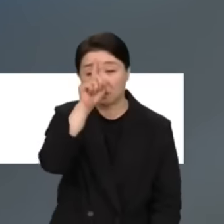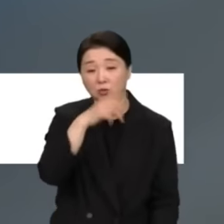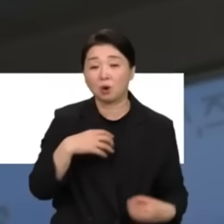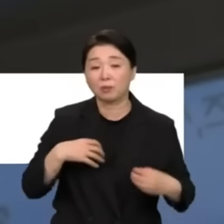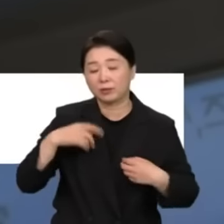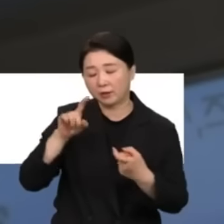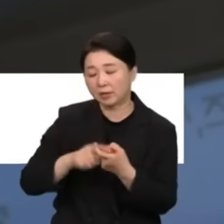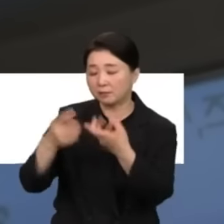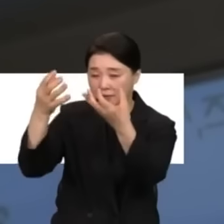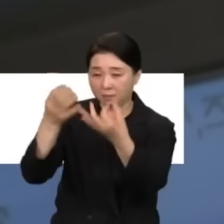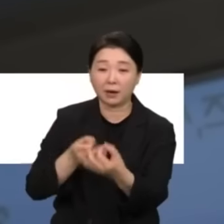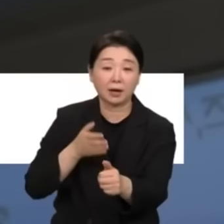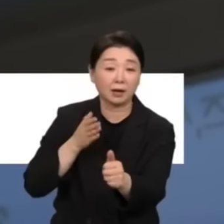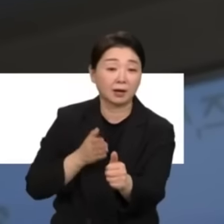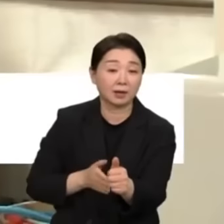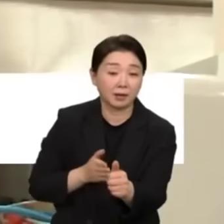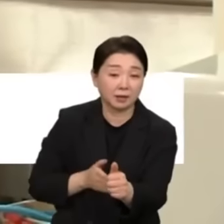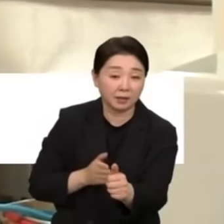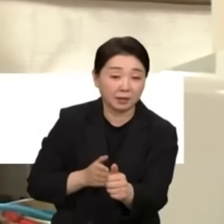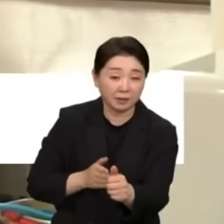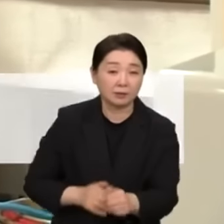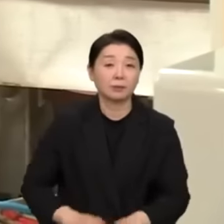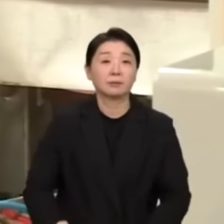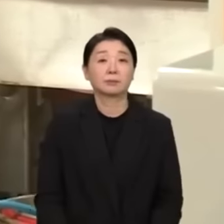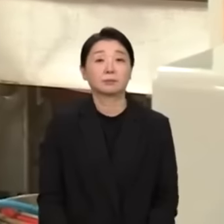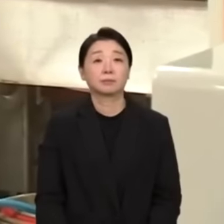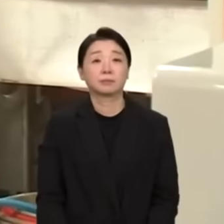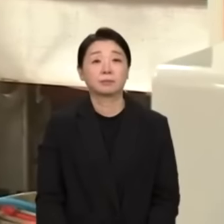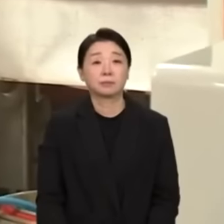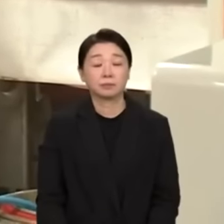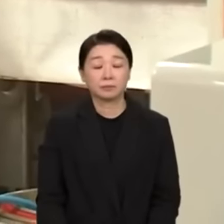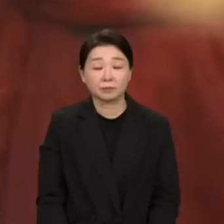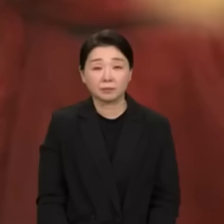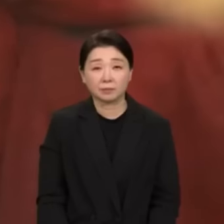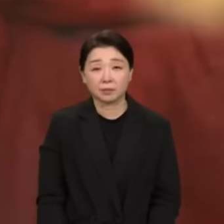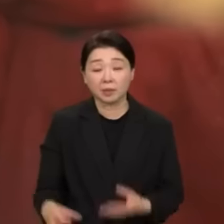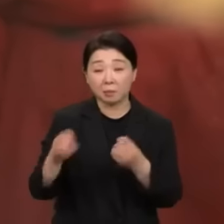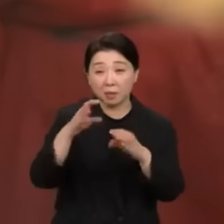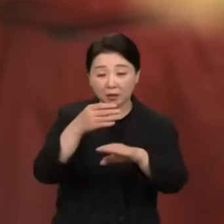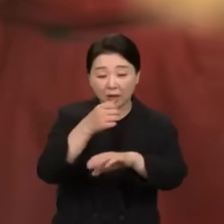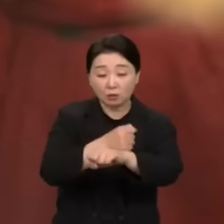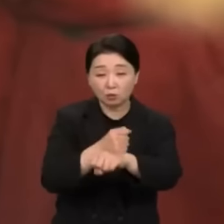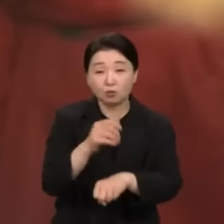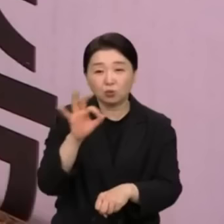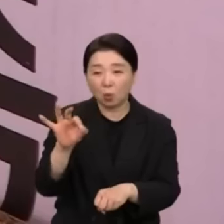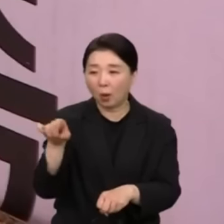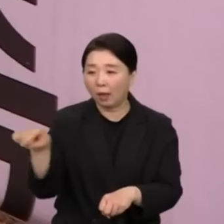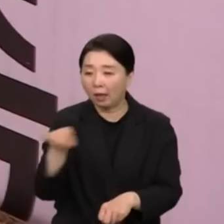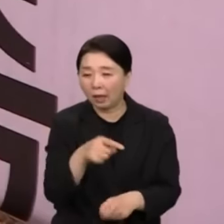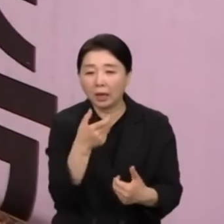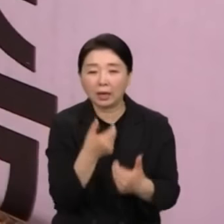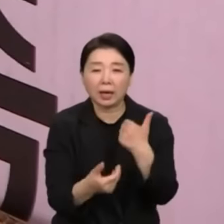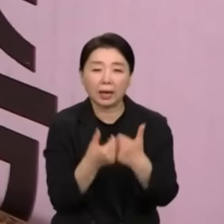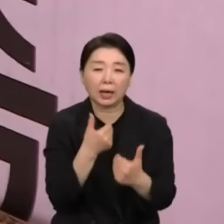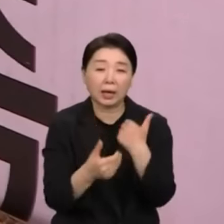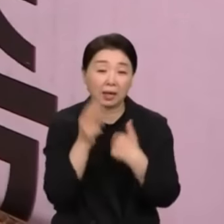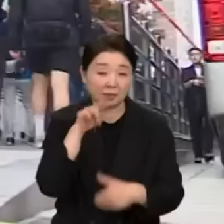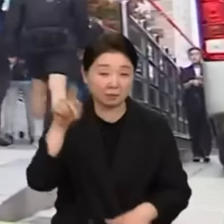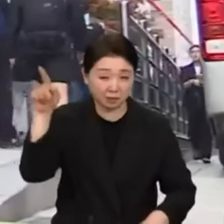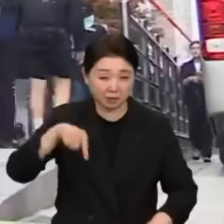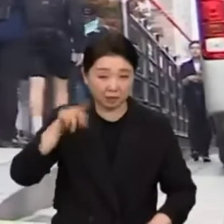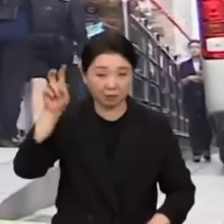관심 있게 다 지켜봐주고 계시는. 당분간 배달 수수료를 둘러싼 양측 갈등은 더 커질 걸로